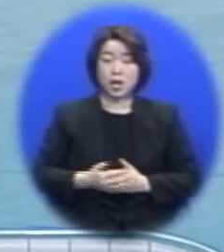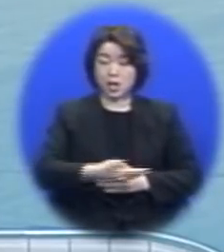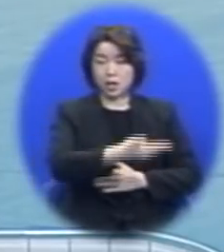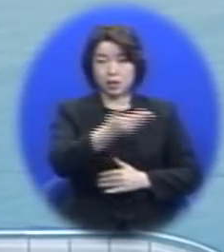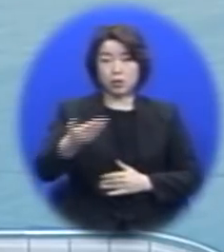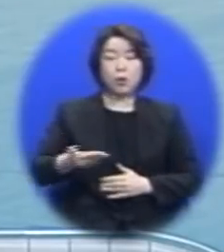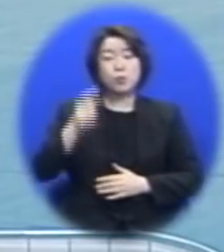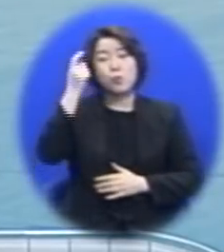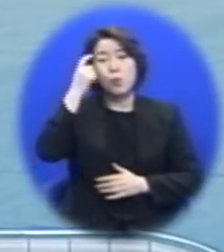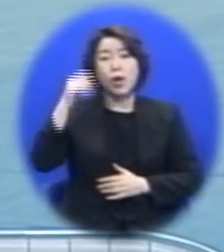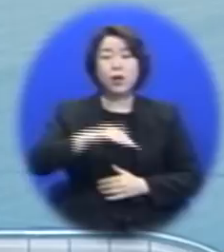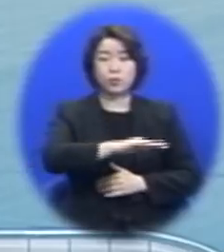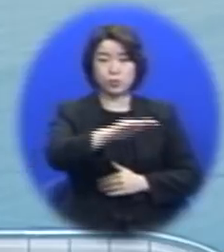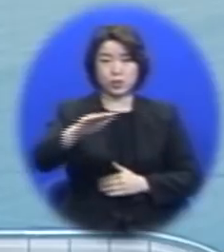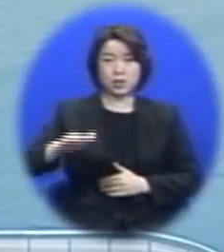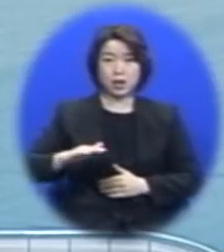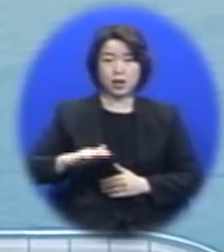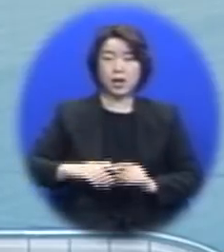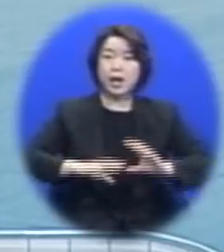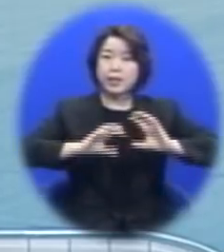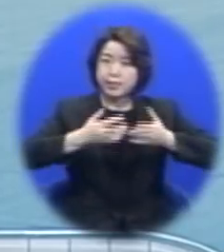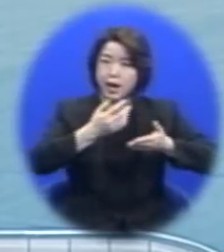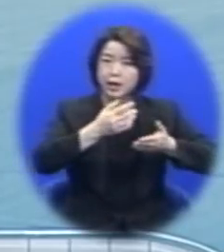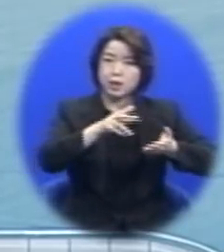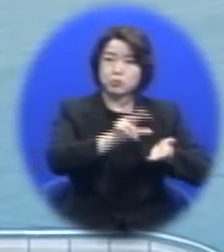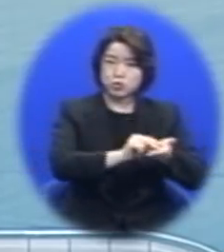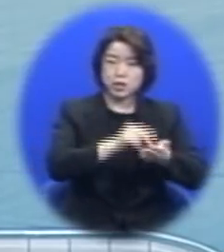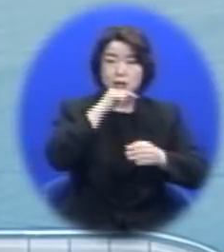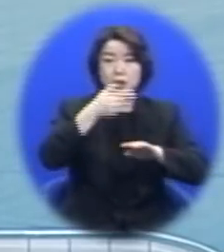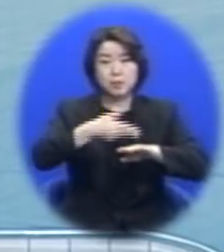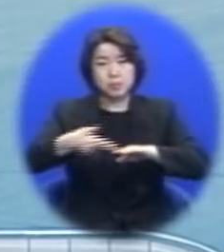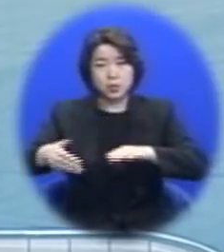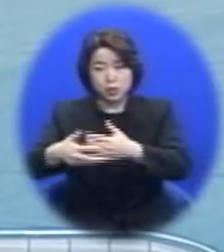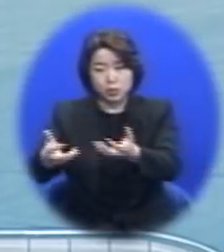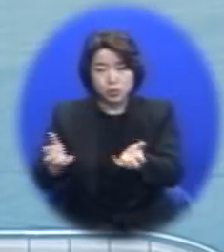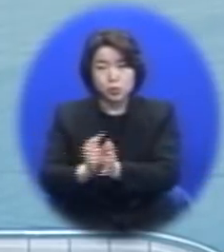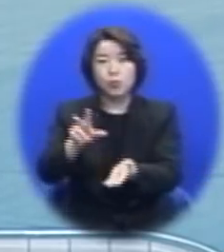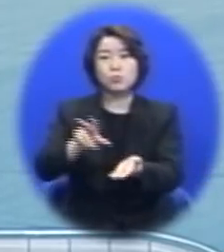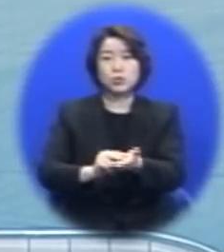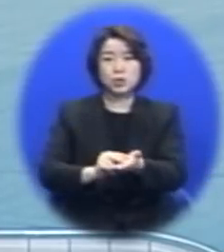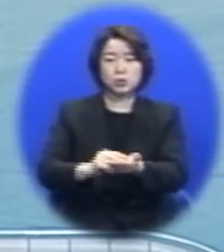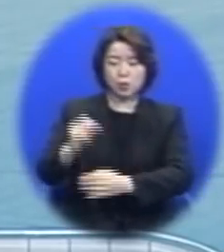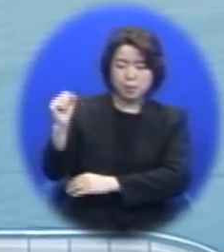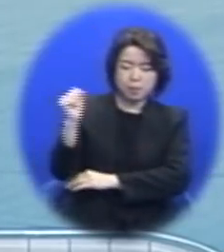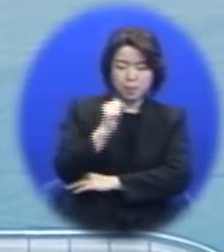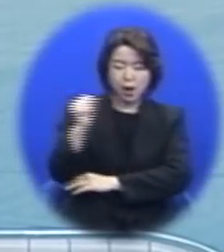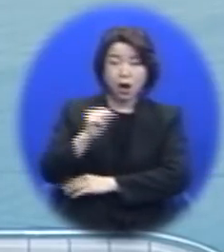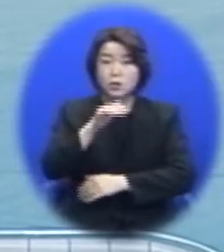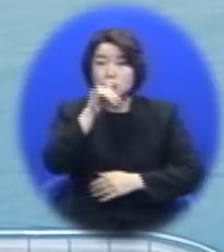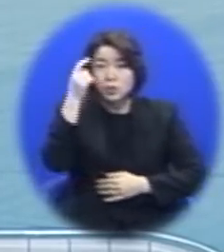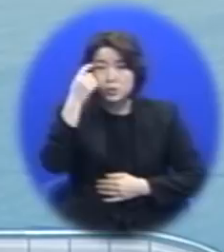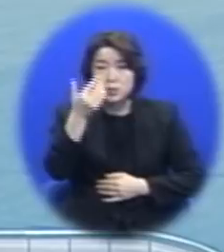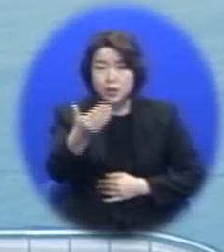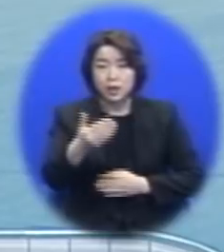여러분, 왜 우리가 나라 문제로, 민족의 문제로 이렇게 요동칩니까? 아무리 개인적으로 열심히